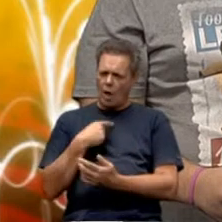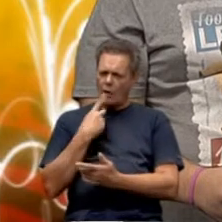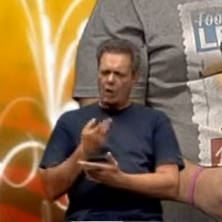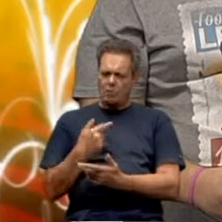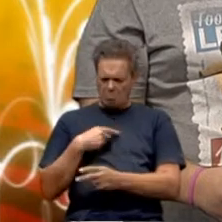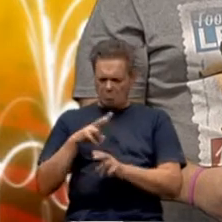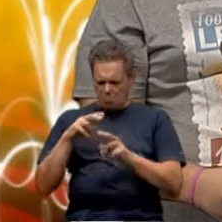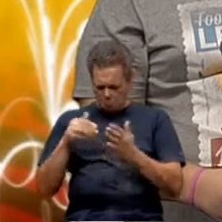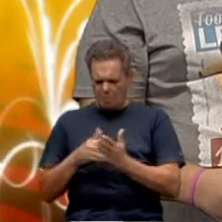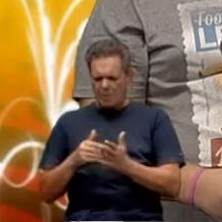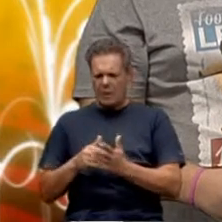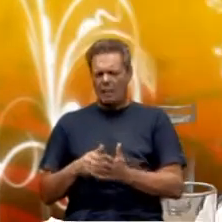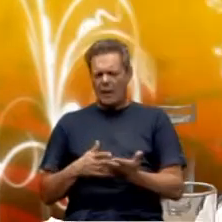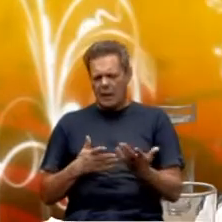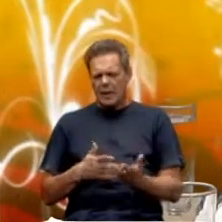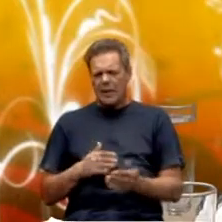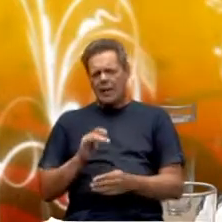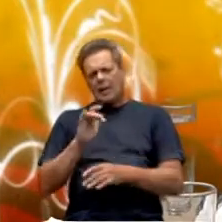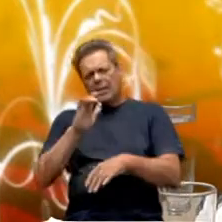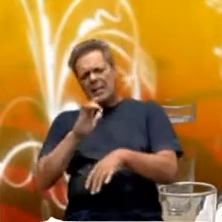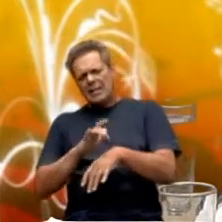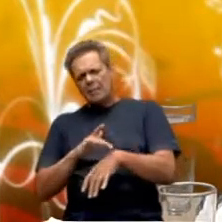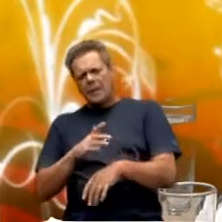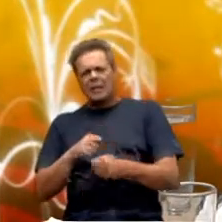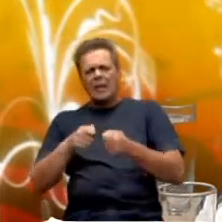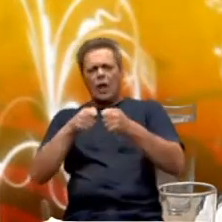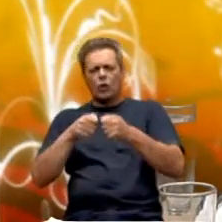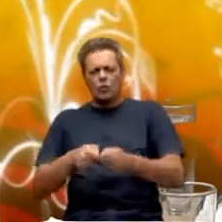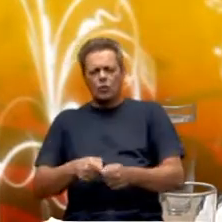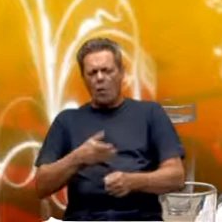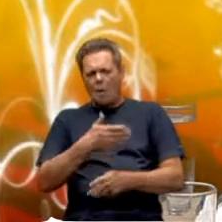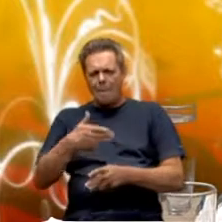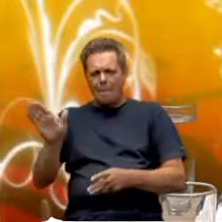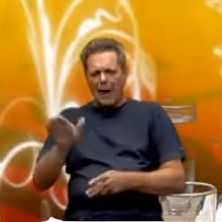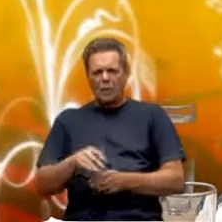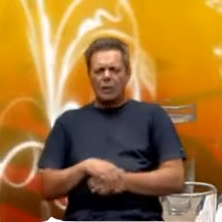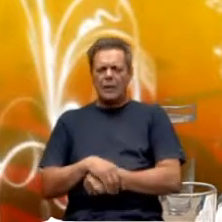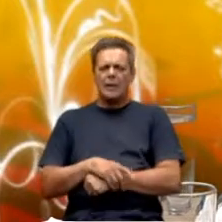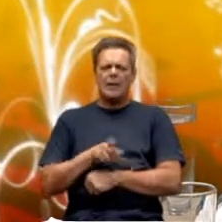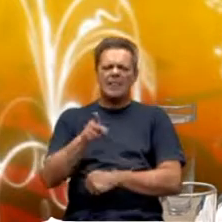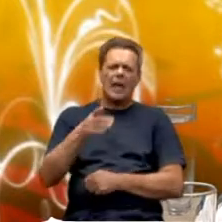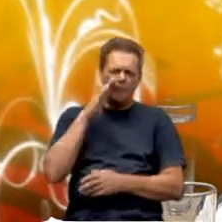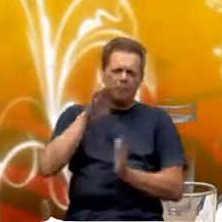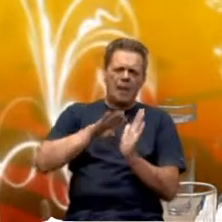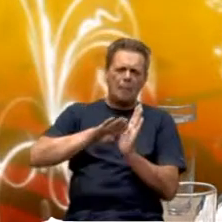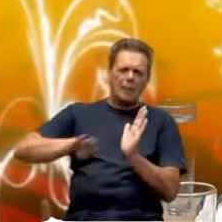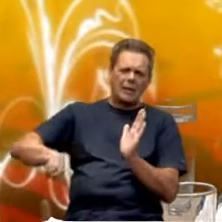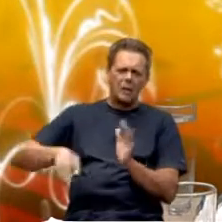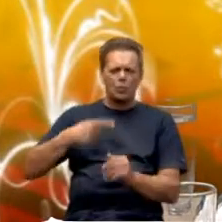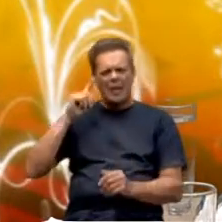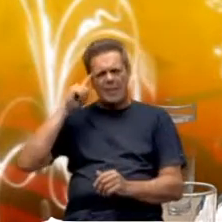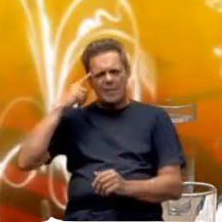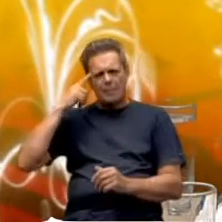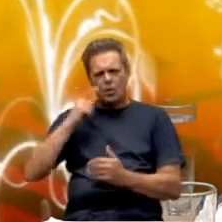zaista senzibilizirati naše društvo, senzibilizirati, maknuti te neke predrasude,